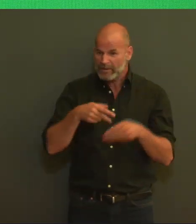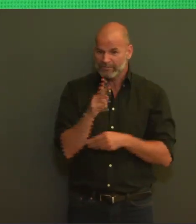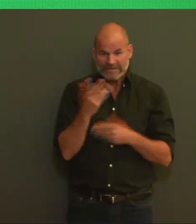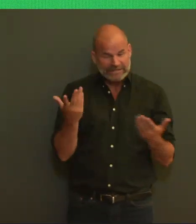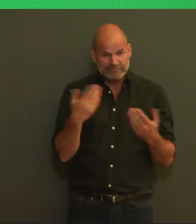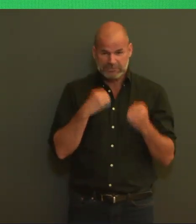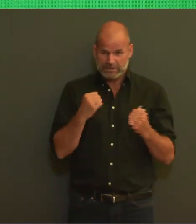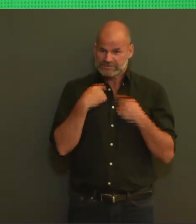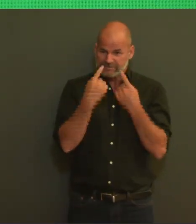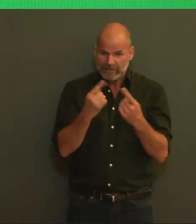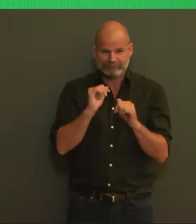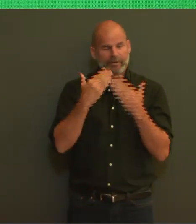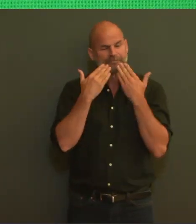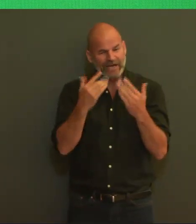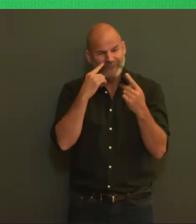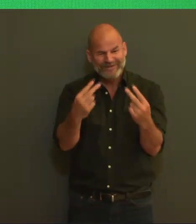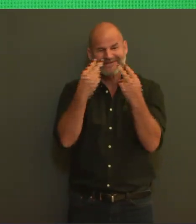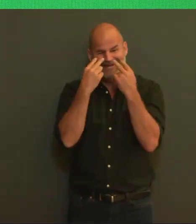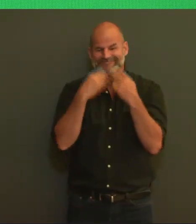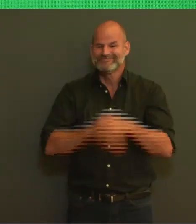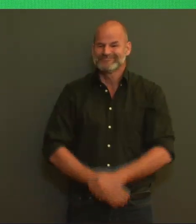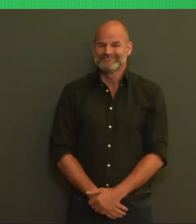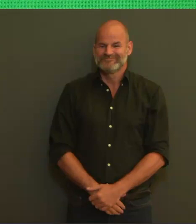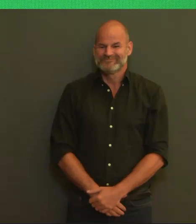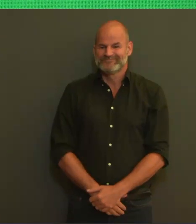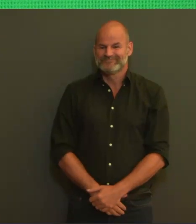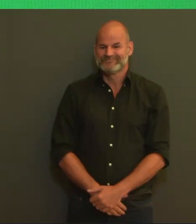aandacht. Ik zou zeggen, geniet van het weekend, maar op